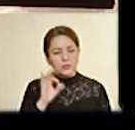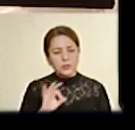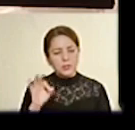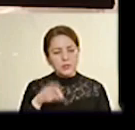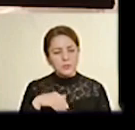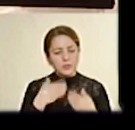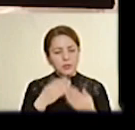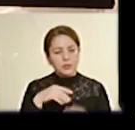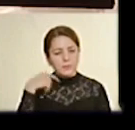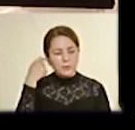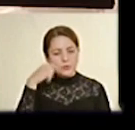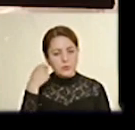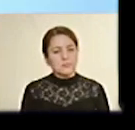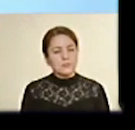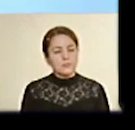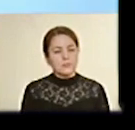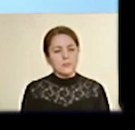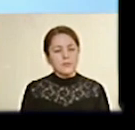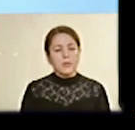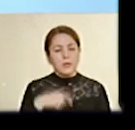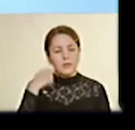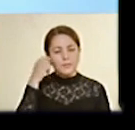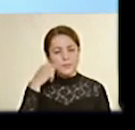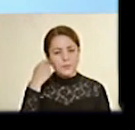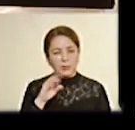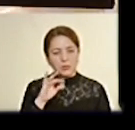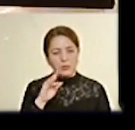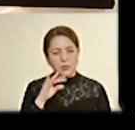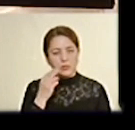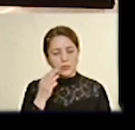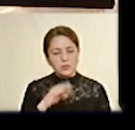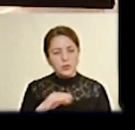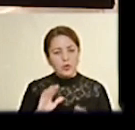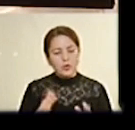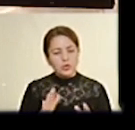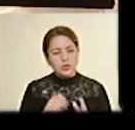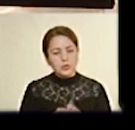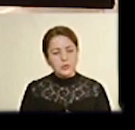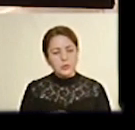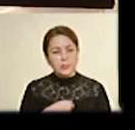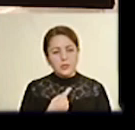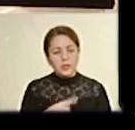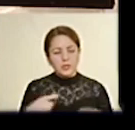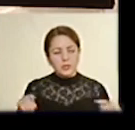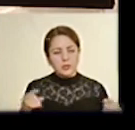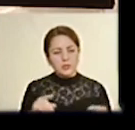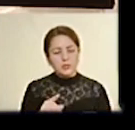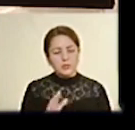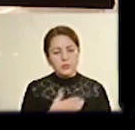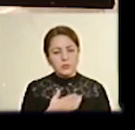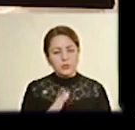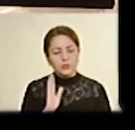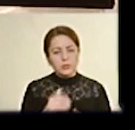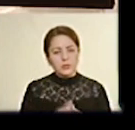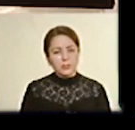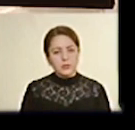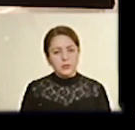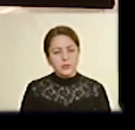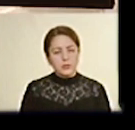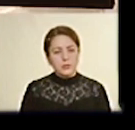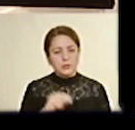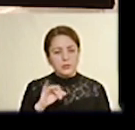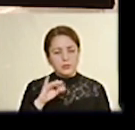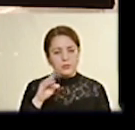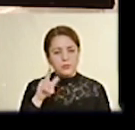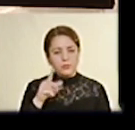quyidagi videolavhani ko'rib o'tamiz. Videolavha sizga yoqdimi? Demak, changlanish bir necha turlarga bo'linadi. Xo'sh,